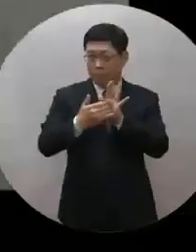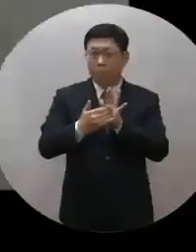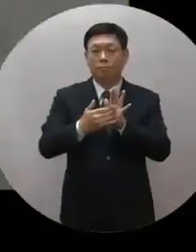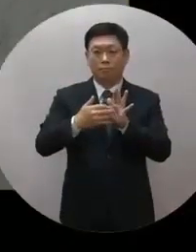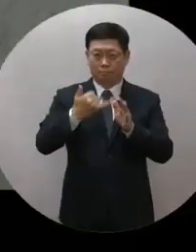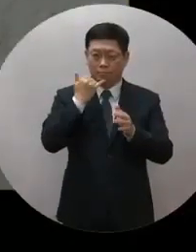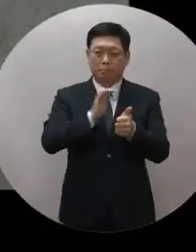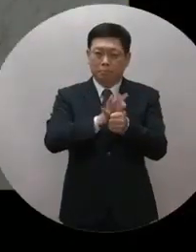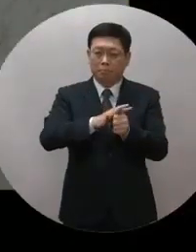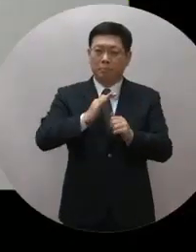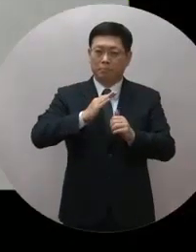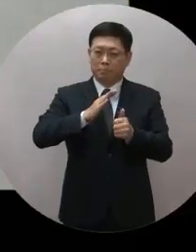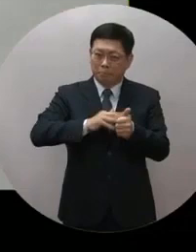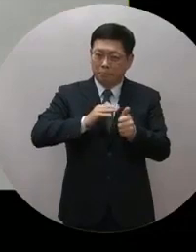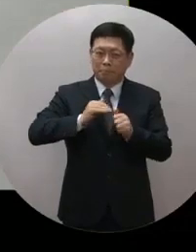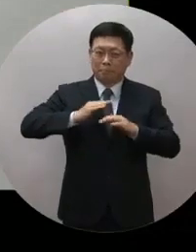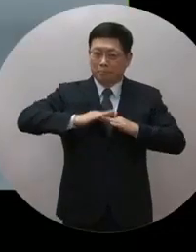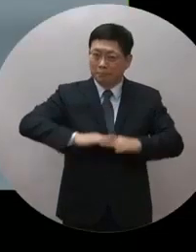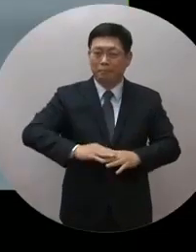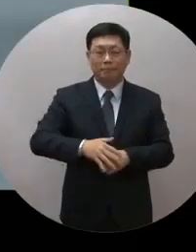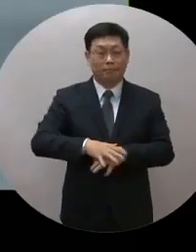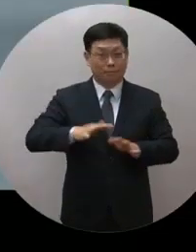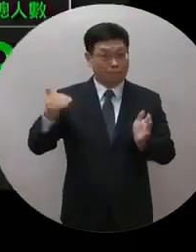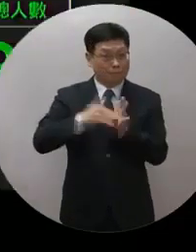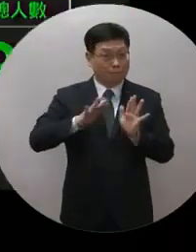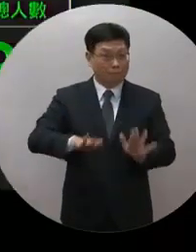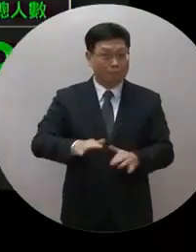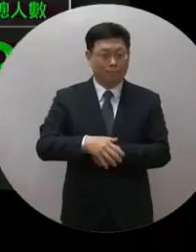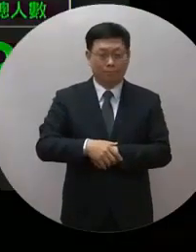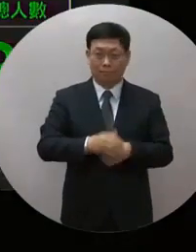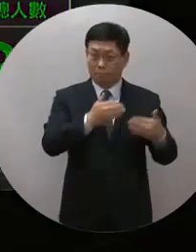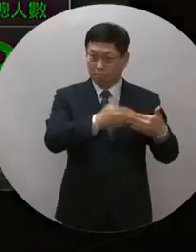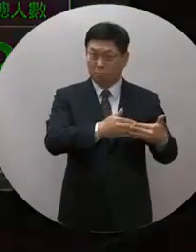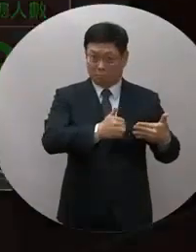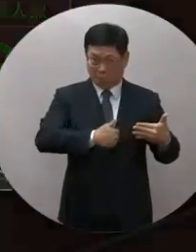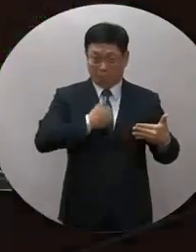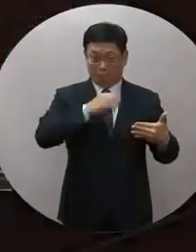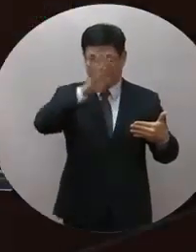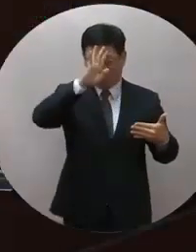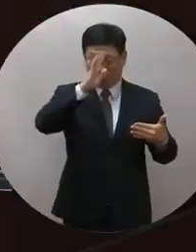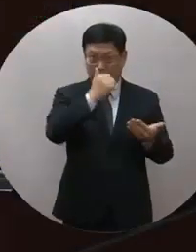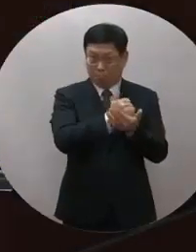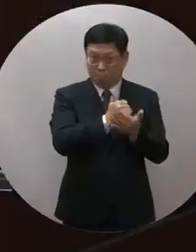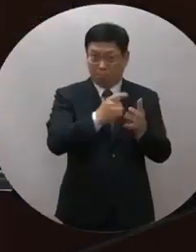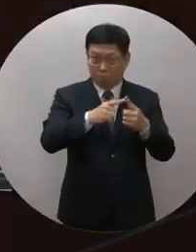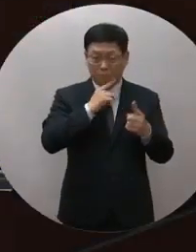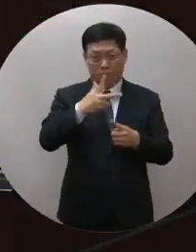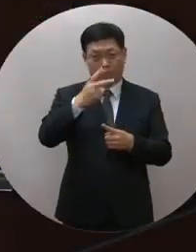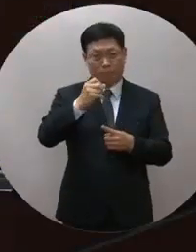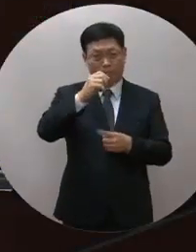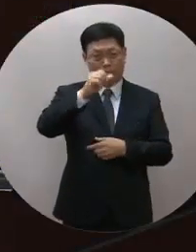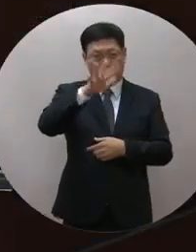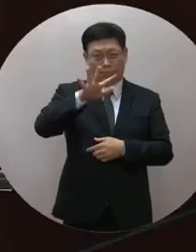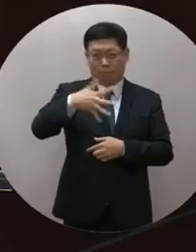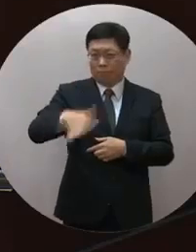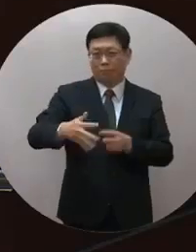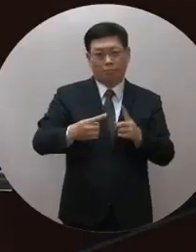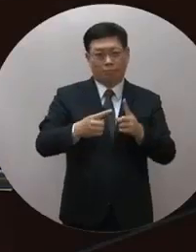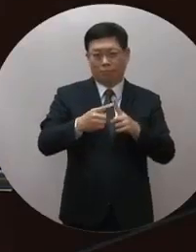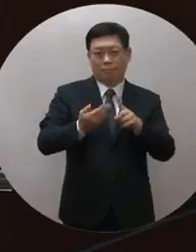以安民心。疫情爆发到今天，中国确诊人数已经超过